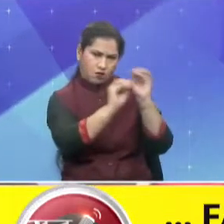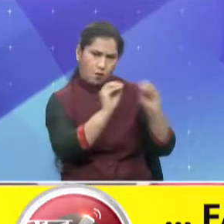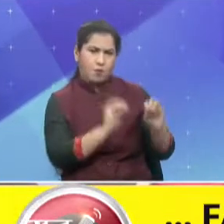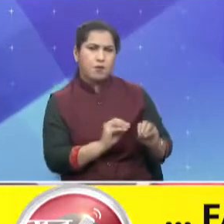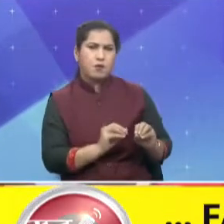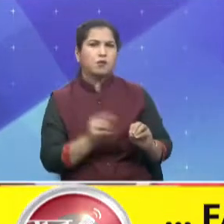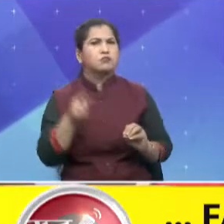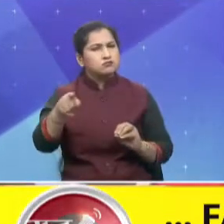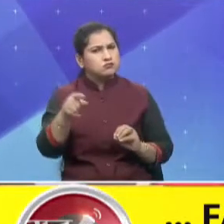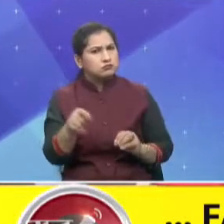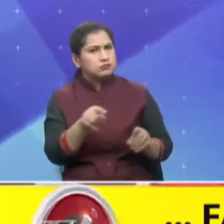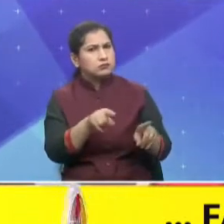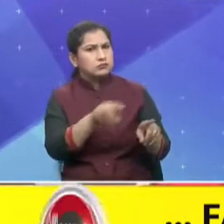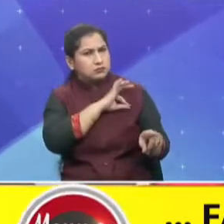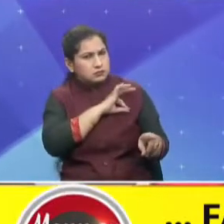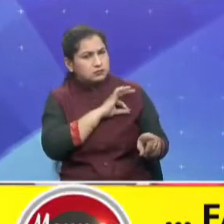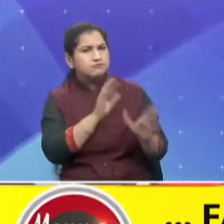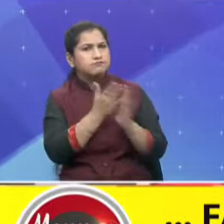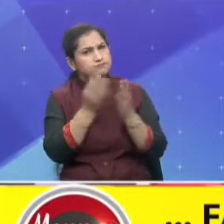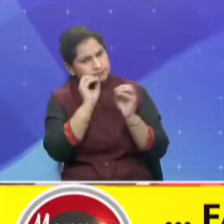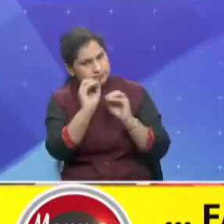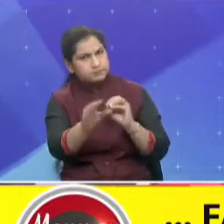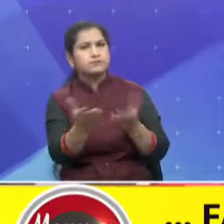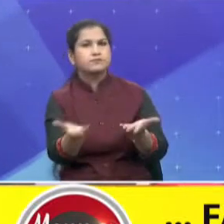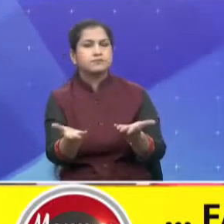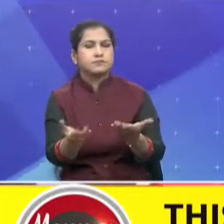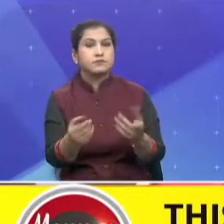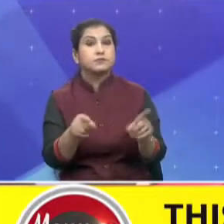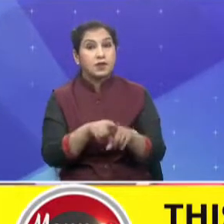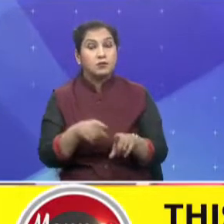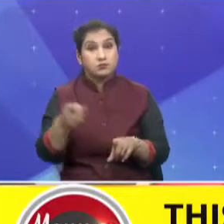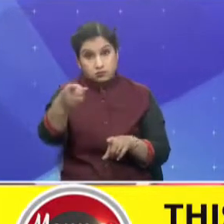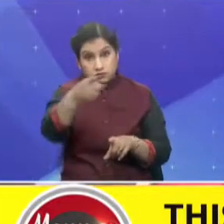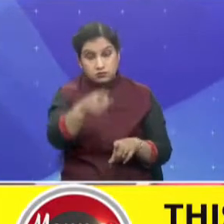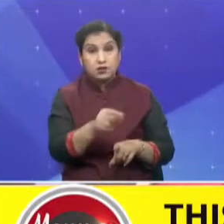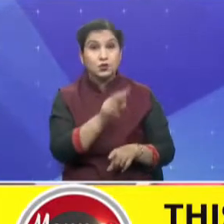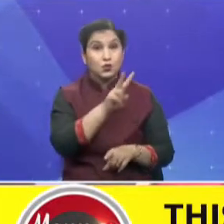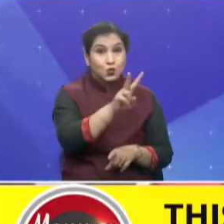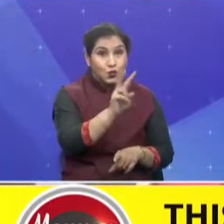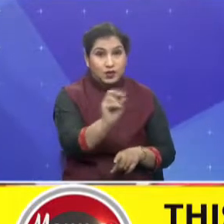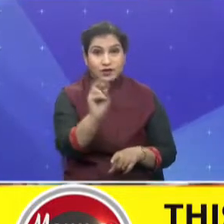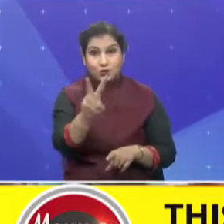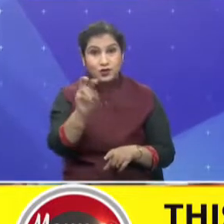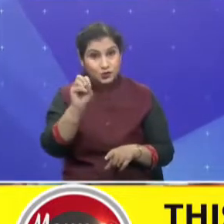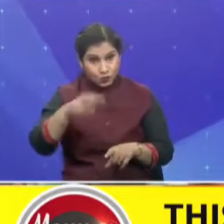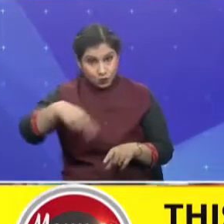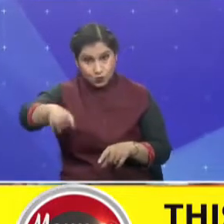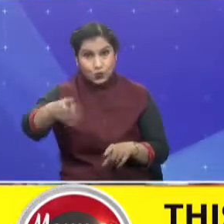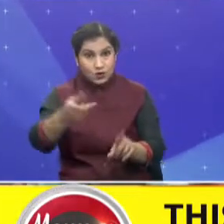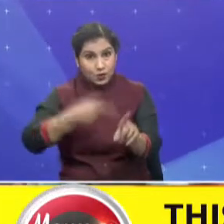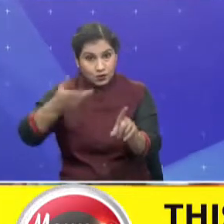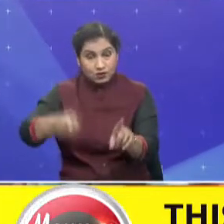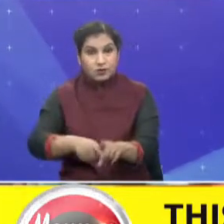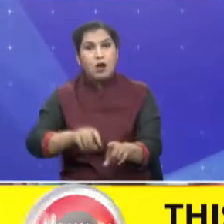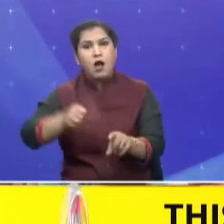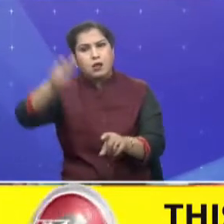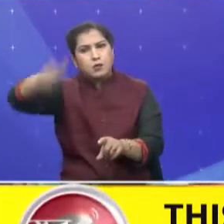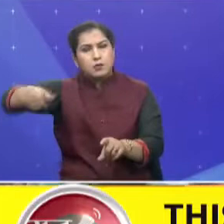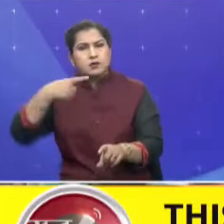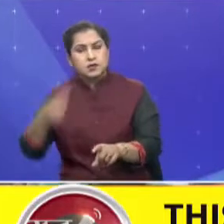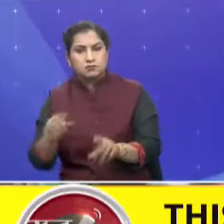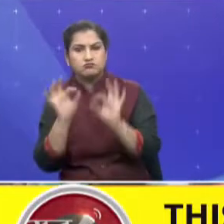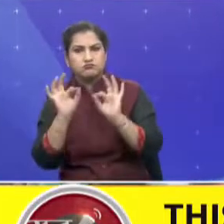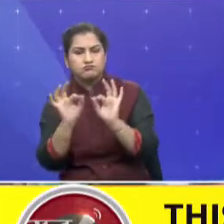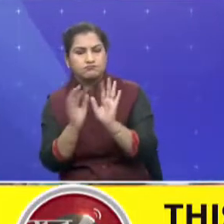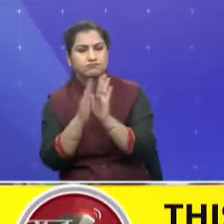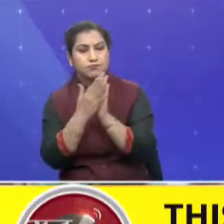जो आपकी पसंदीदा रही हैं। इस तरह से आप 2022 में दूसरे पाठकों को अच्छी किताबें